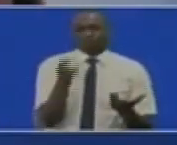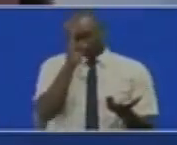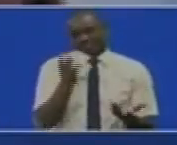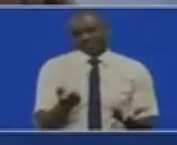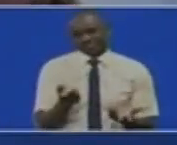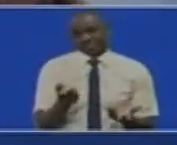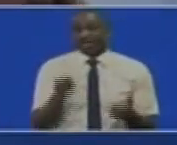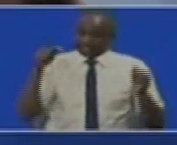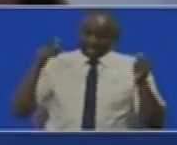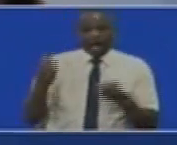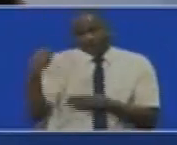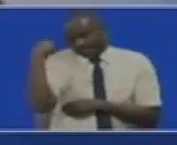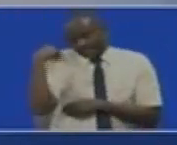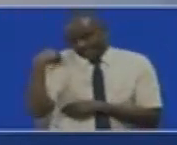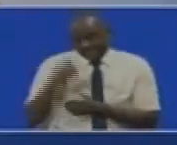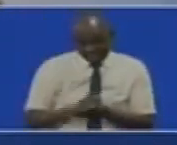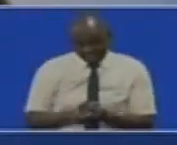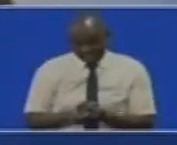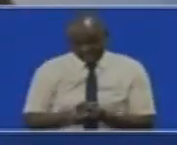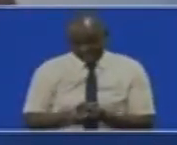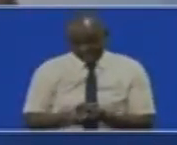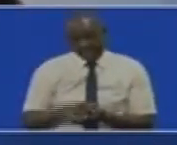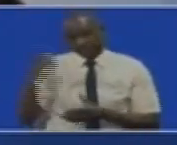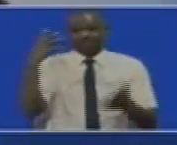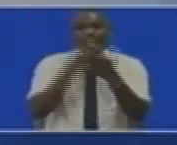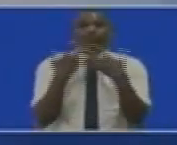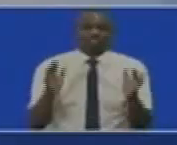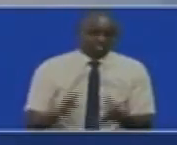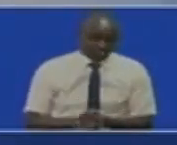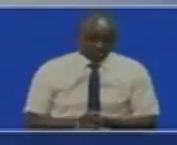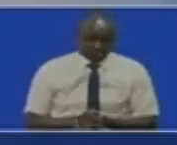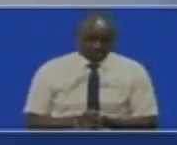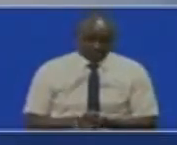askari. Na leo jana amefungwa.